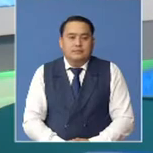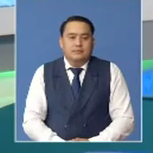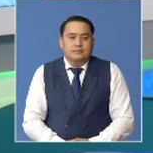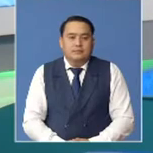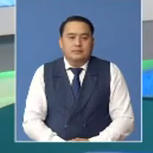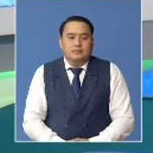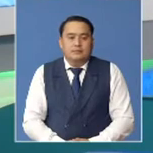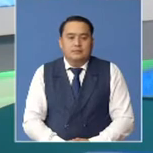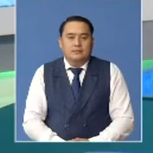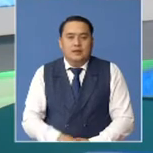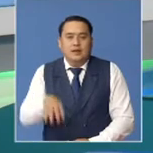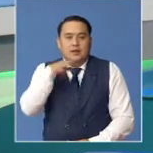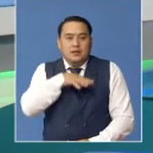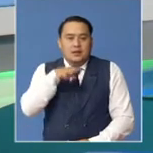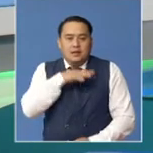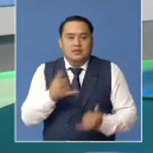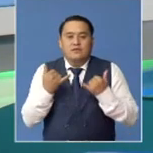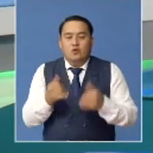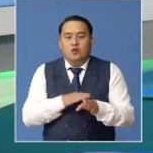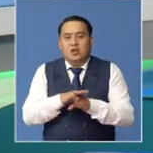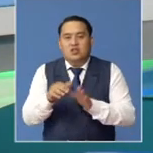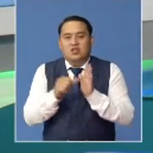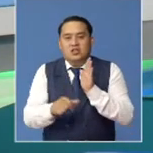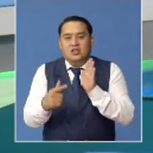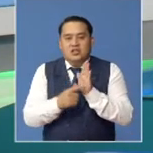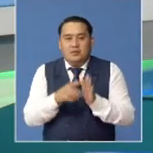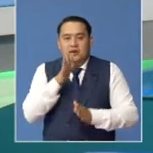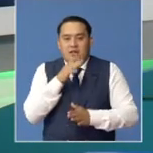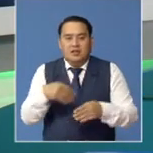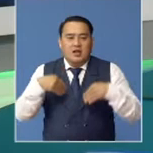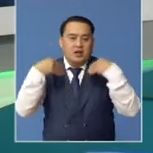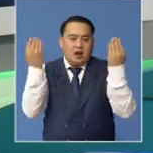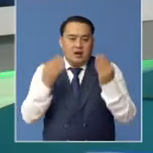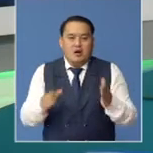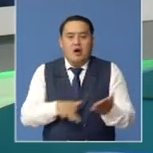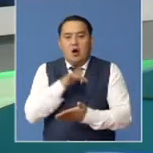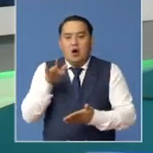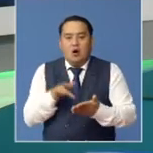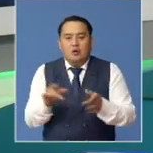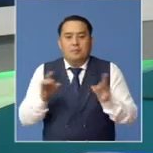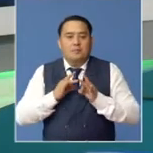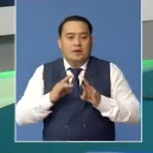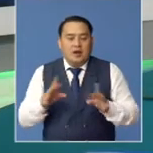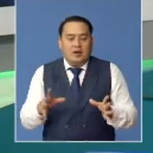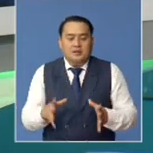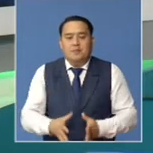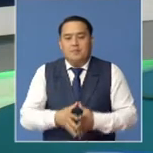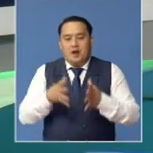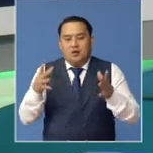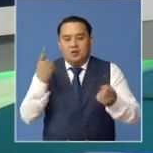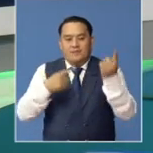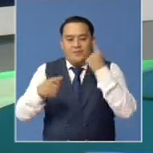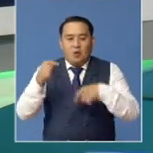Праздник в Моногороде. Текили сегодня исполнилось 67 лет. Свой день рождения небольшой городок отмечает с размахом. Фестиваль